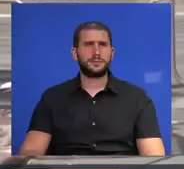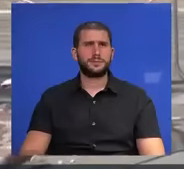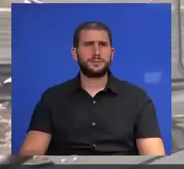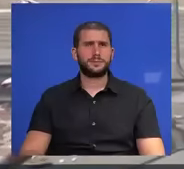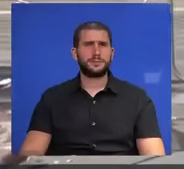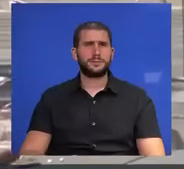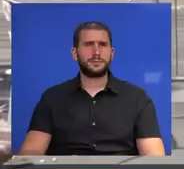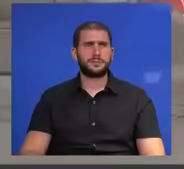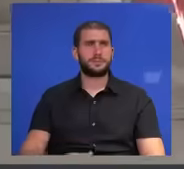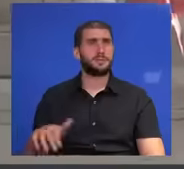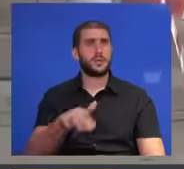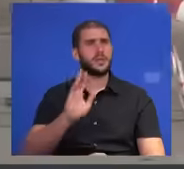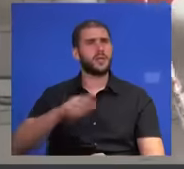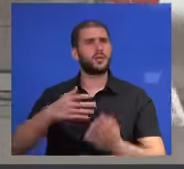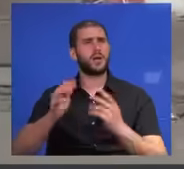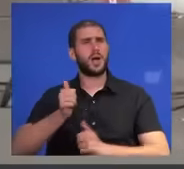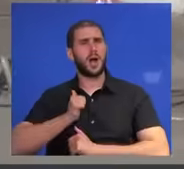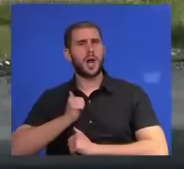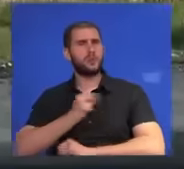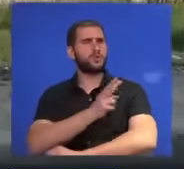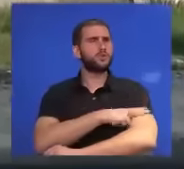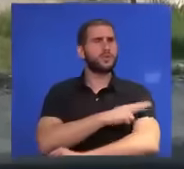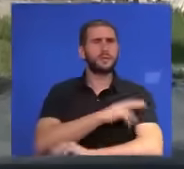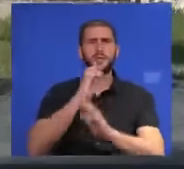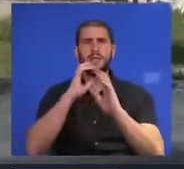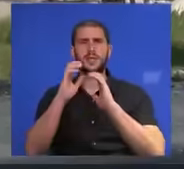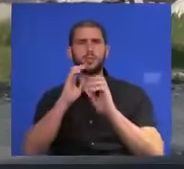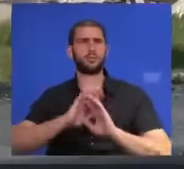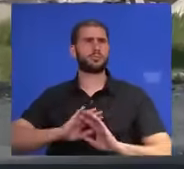ברחובות יש בעיקר חיילים, שוטרים, תקשורת.